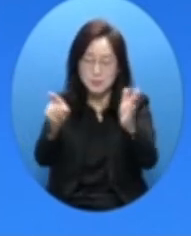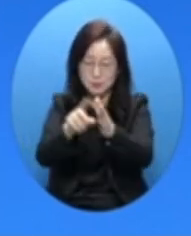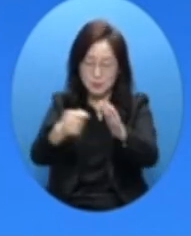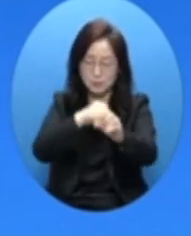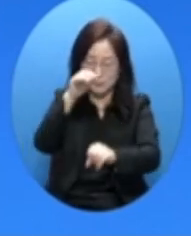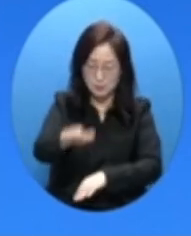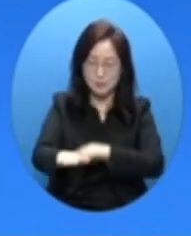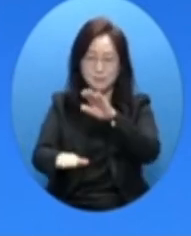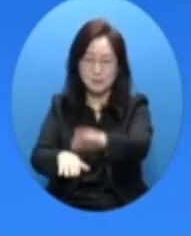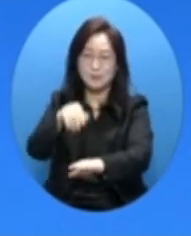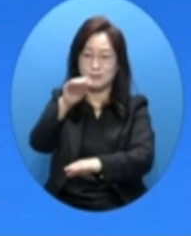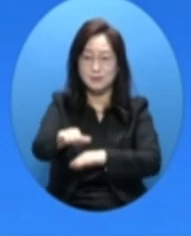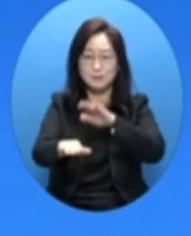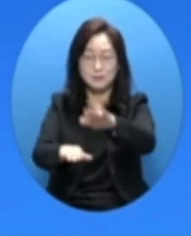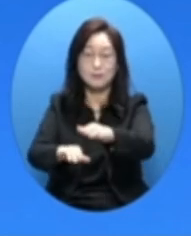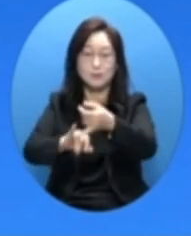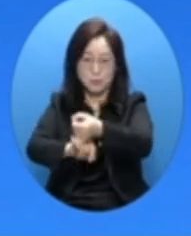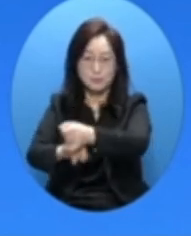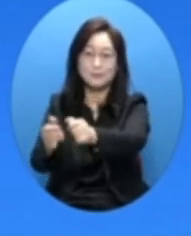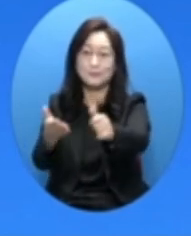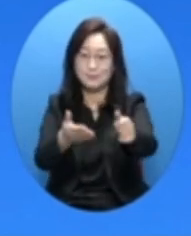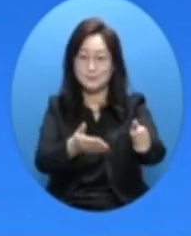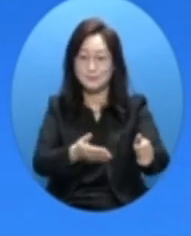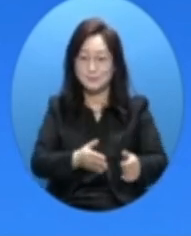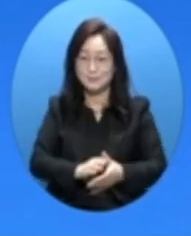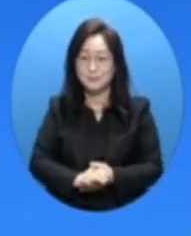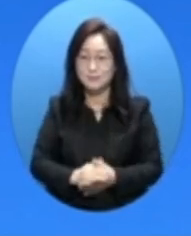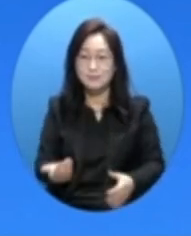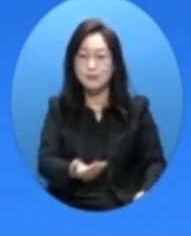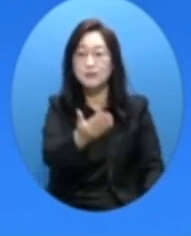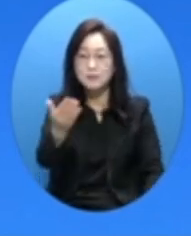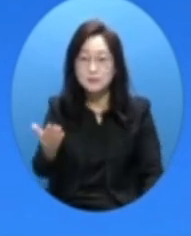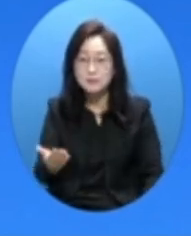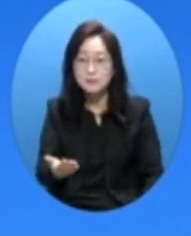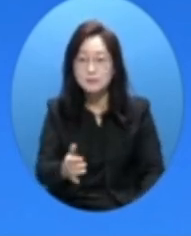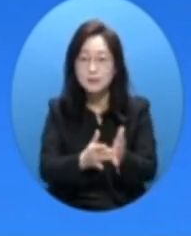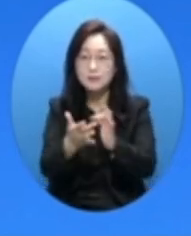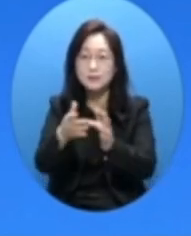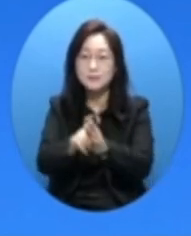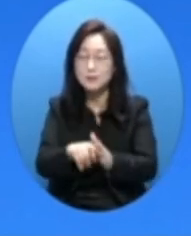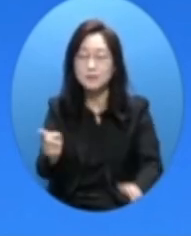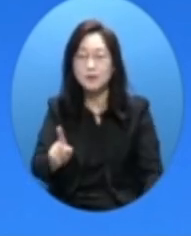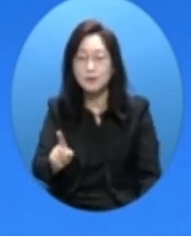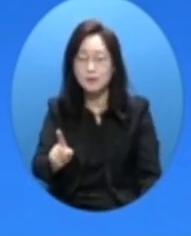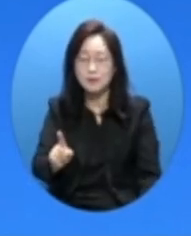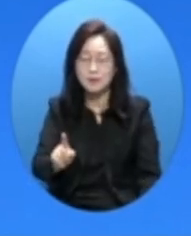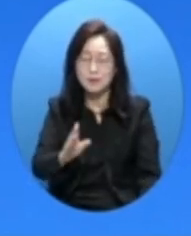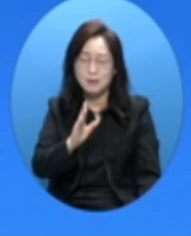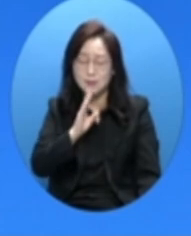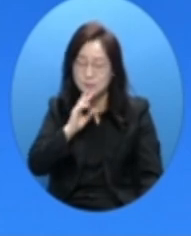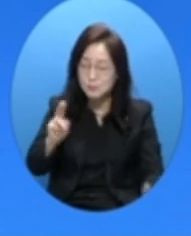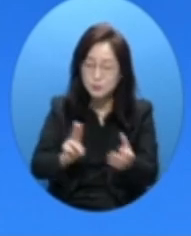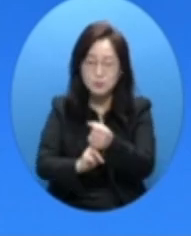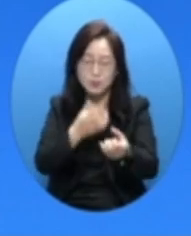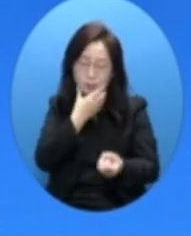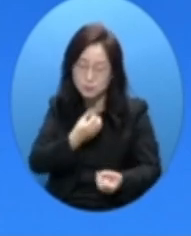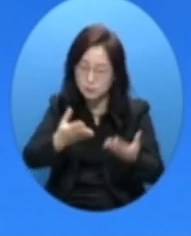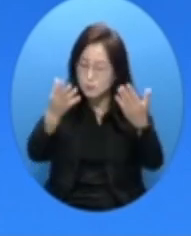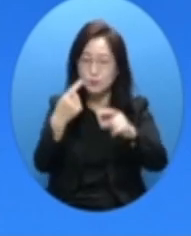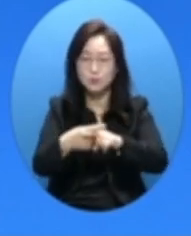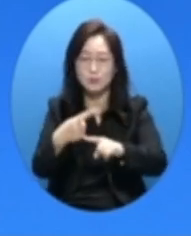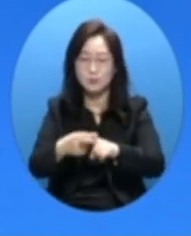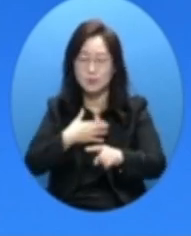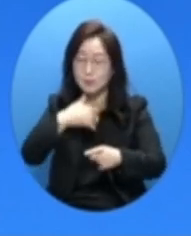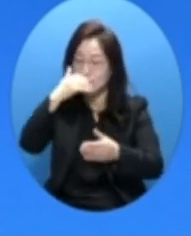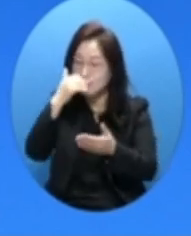또 전진 또 전진을 해나가야 될 것입니다 여러분 예수를 믿는 것은 일생일 때 축복이고 기적입니다 나 같은